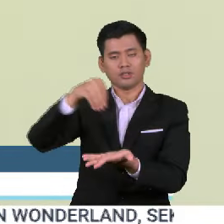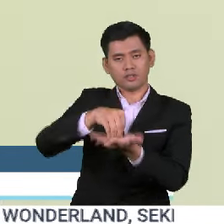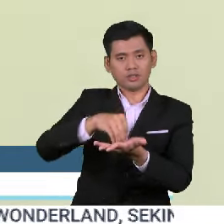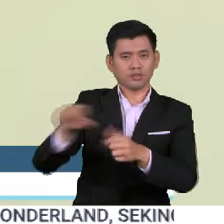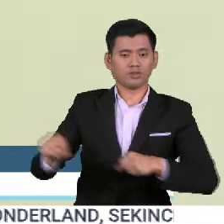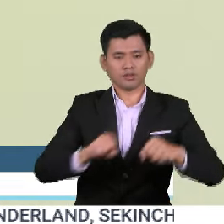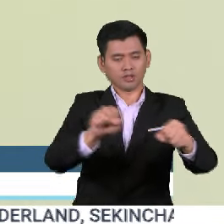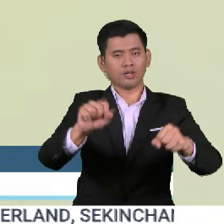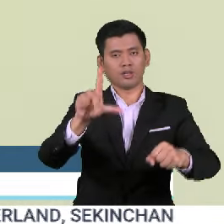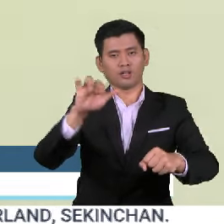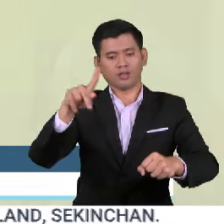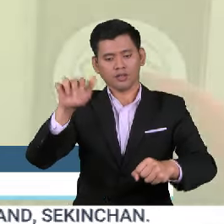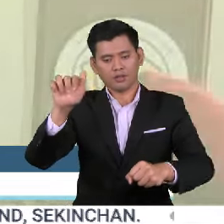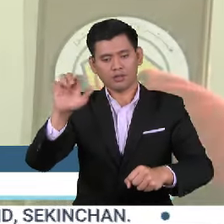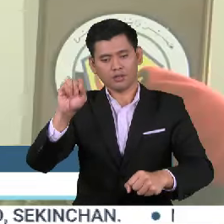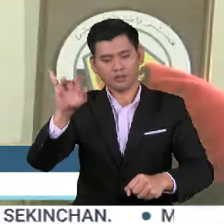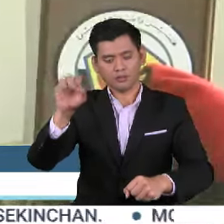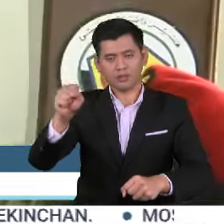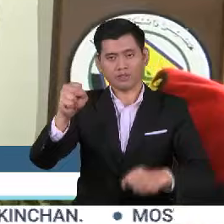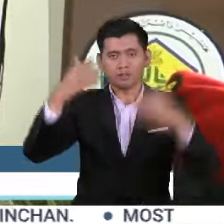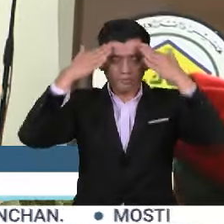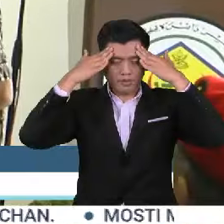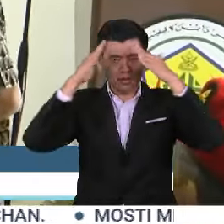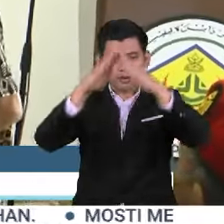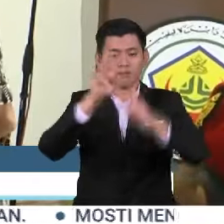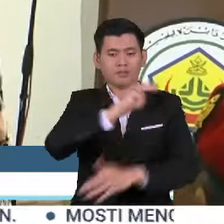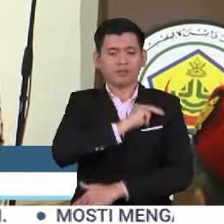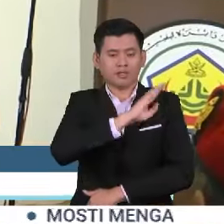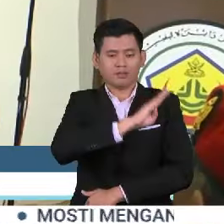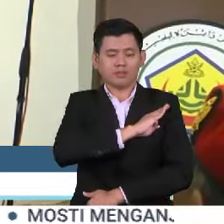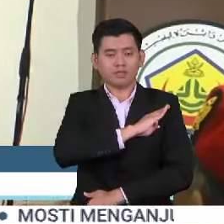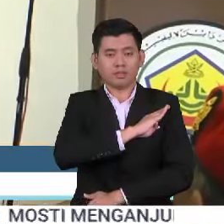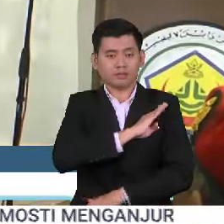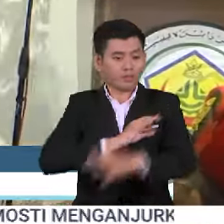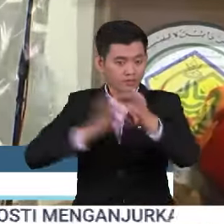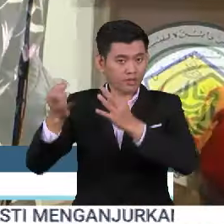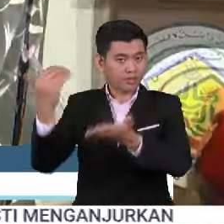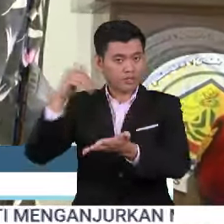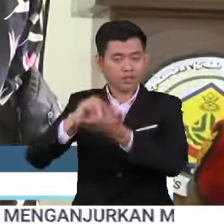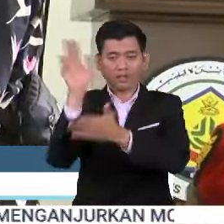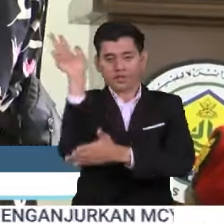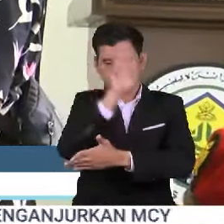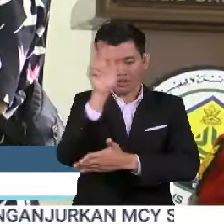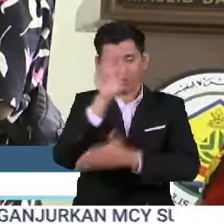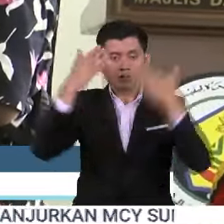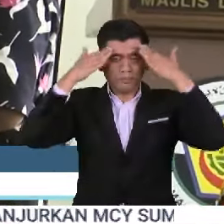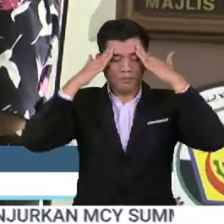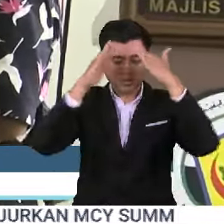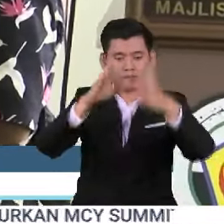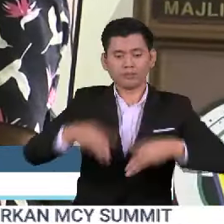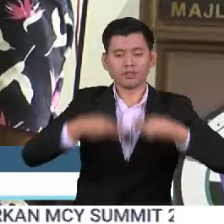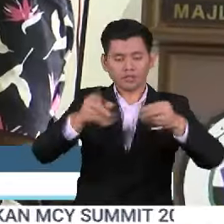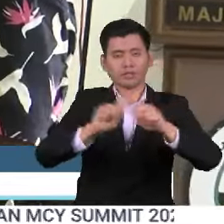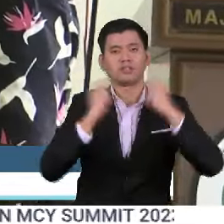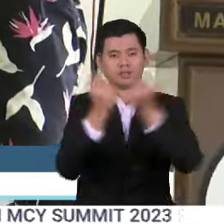Pahang. Sementara itu, Menteri Besar Datuk Seri Wan Rosdi Wan Ismail memaklumkan kerajaan negeri turut menyantuni